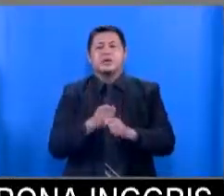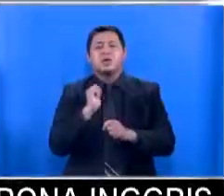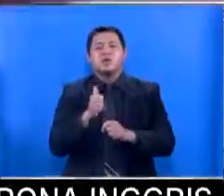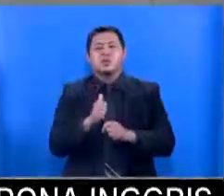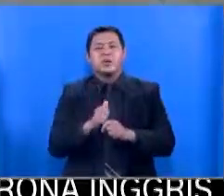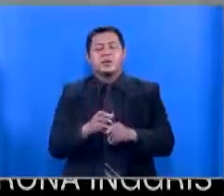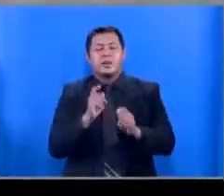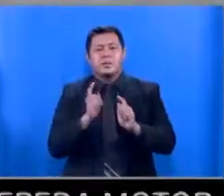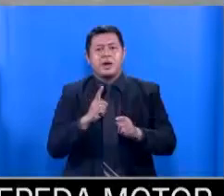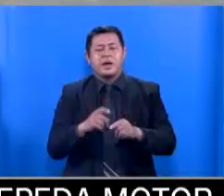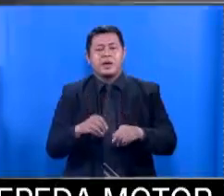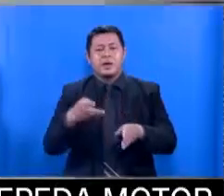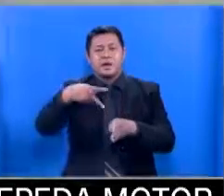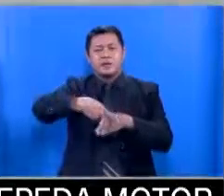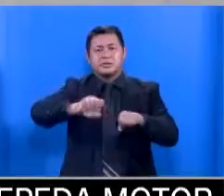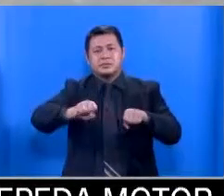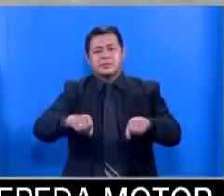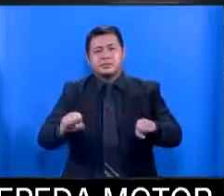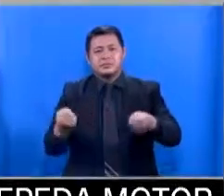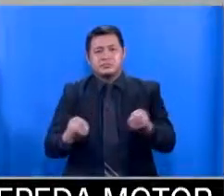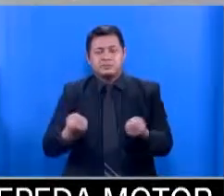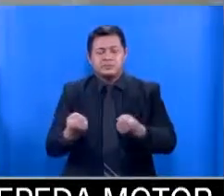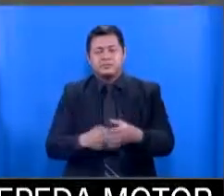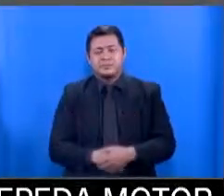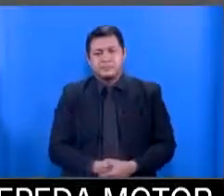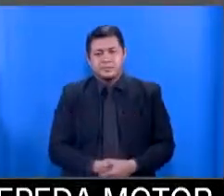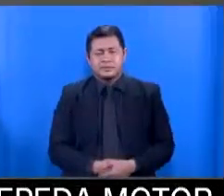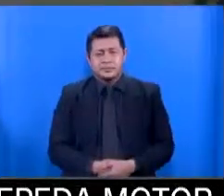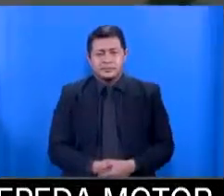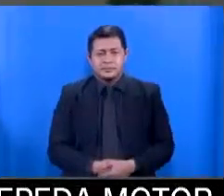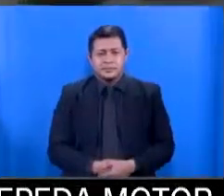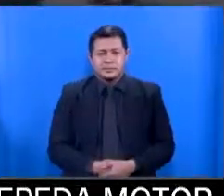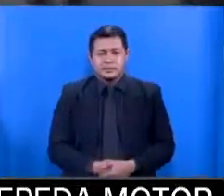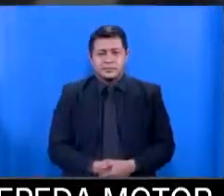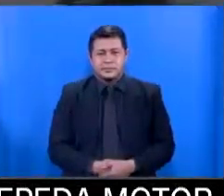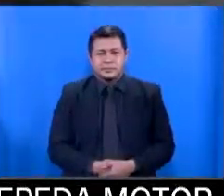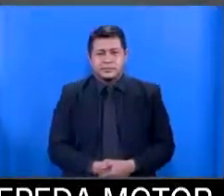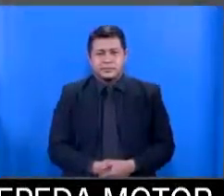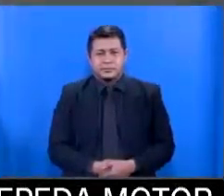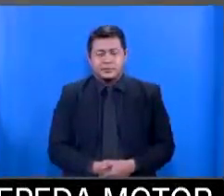agar tidak membahayakan pengguna jalan raya. Tim Liputan, CNN Indonesia.